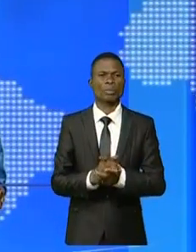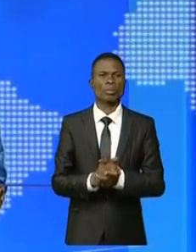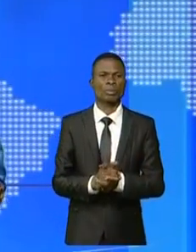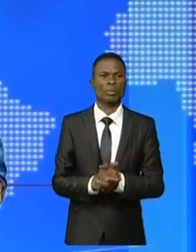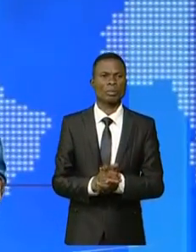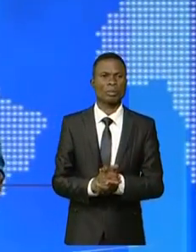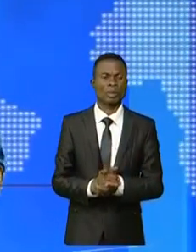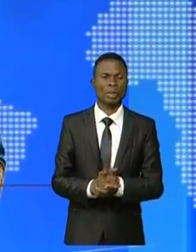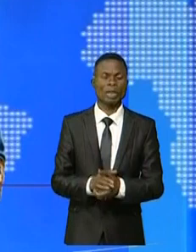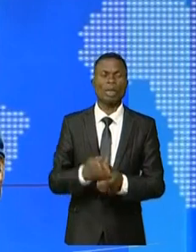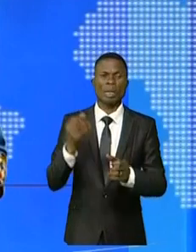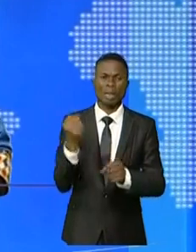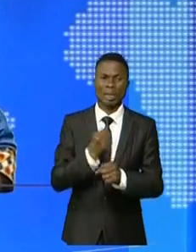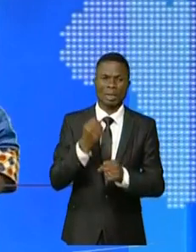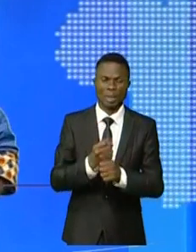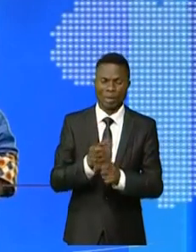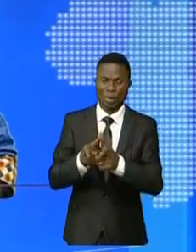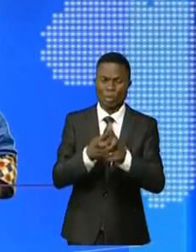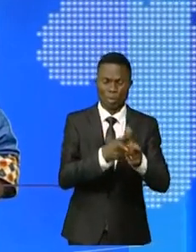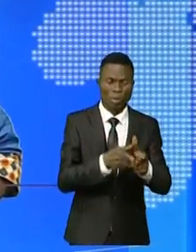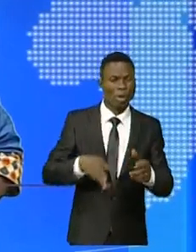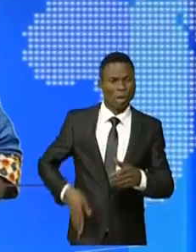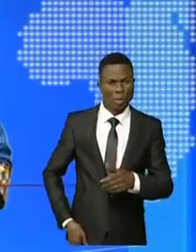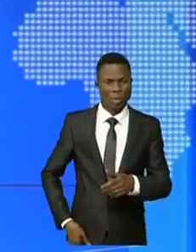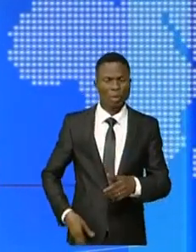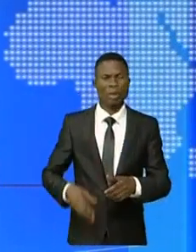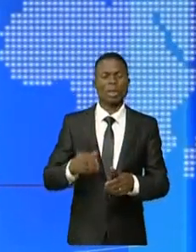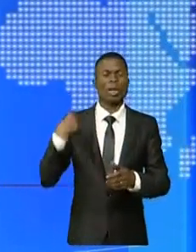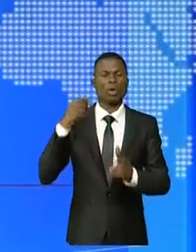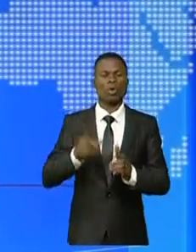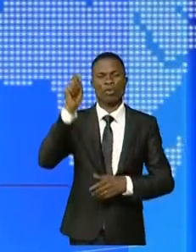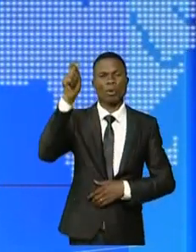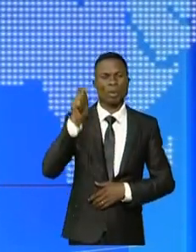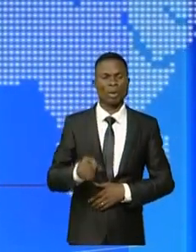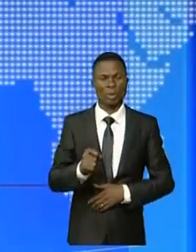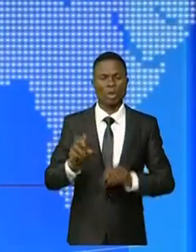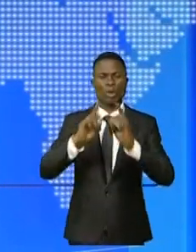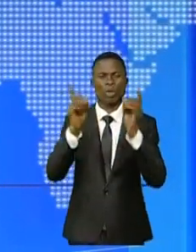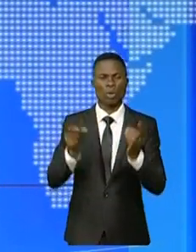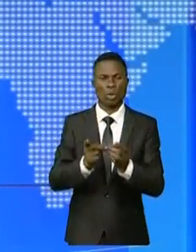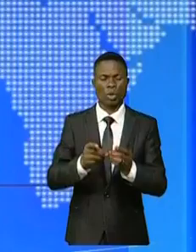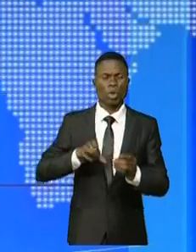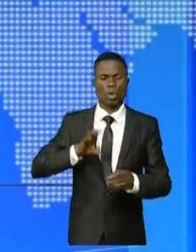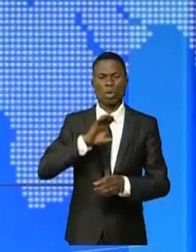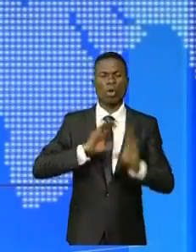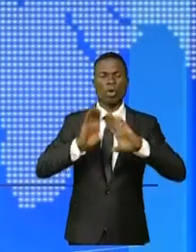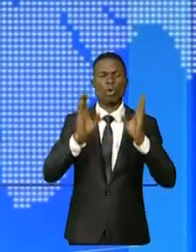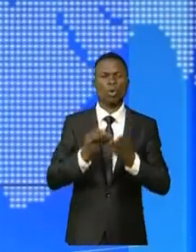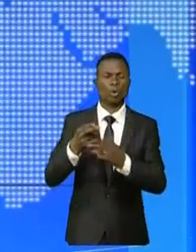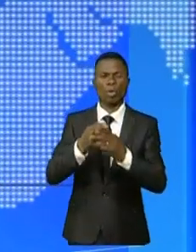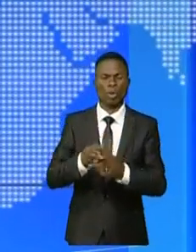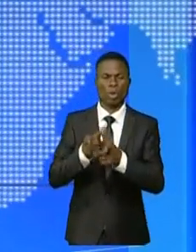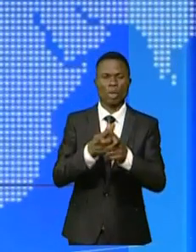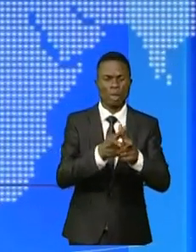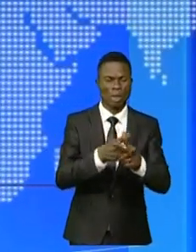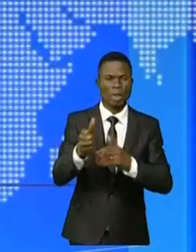et de petit calibre ont fait l'objet d'une séance de travail du gouvernement militaire avec une délégation de la Commission nationale de contrôle des armes